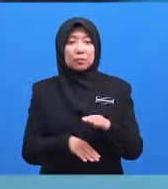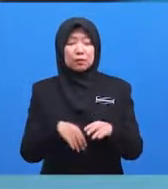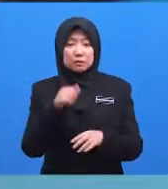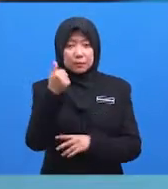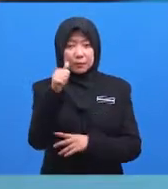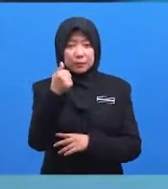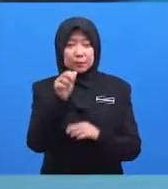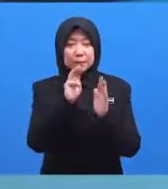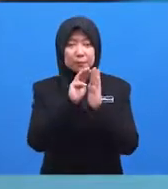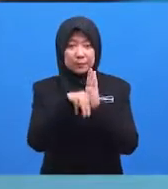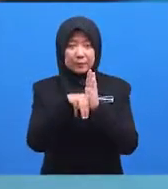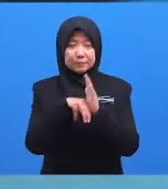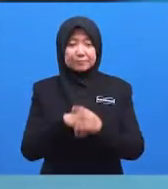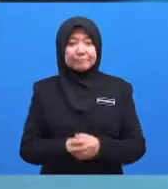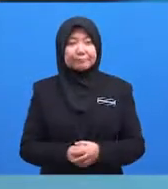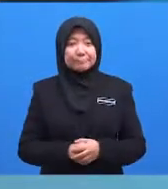minit.